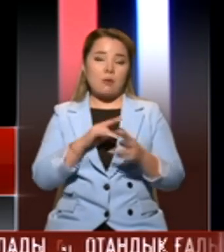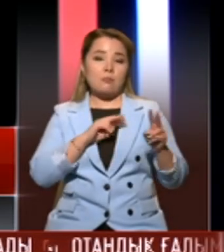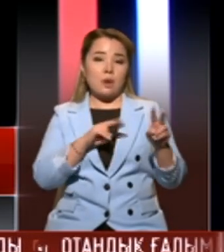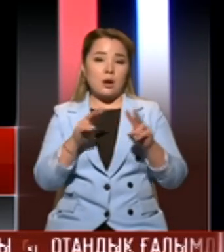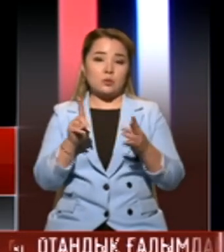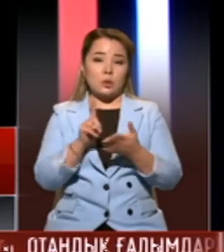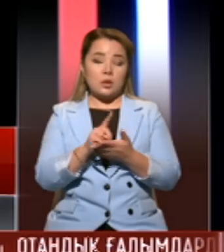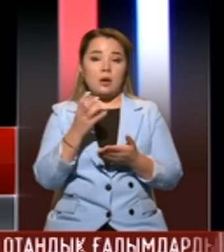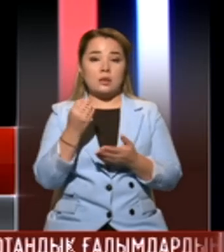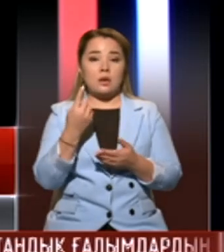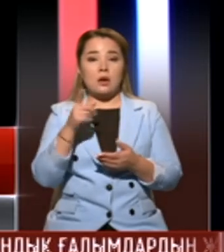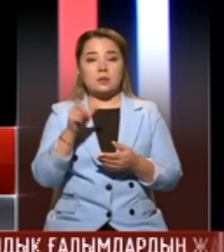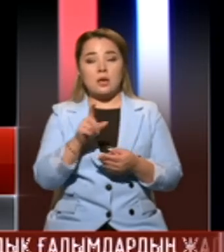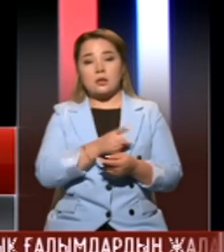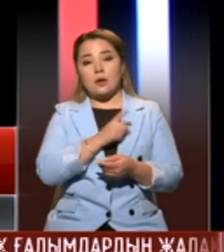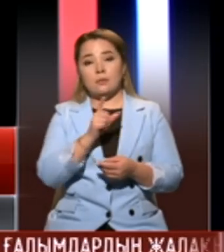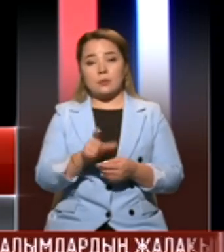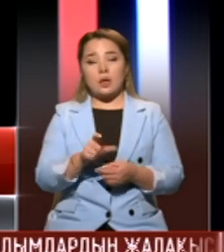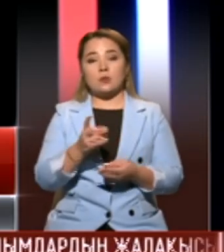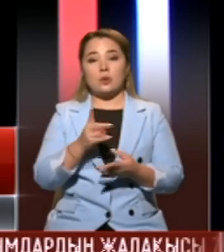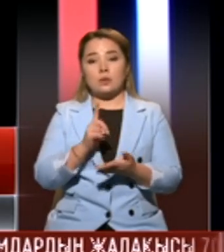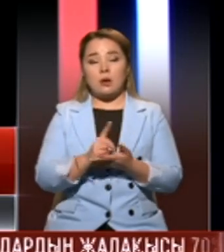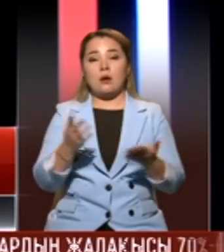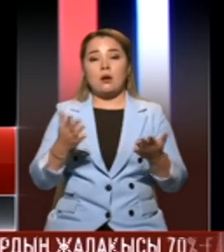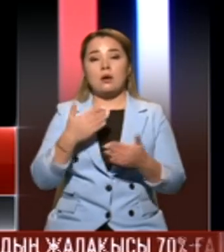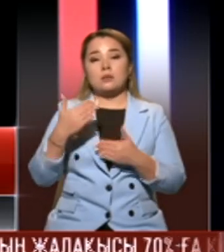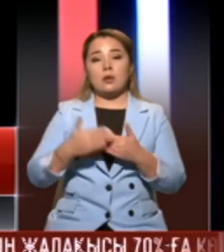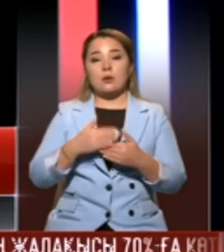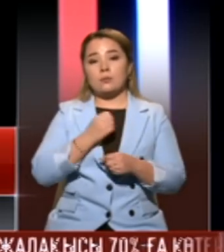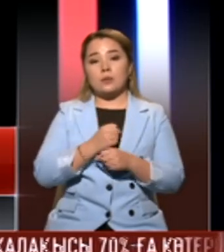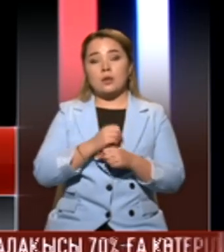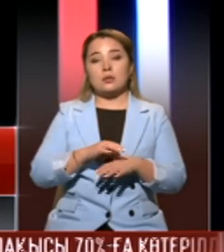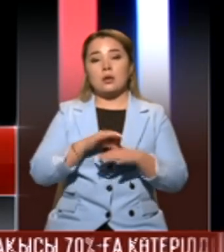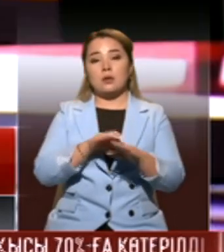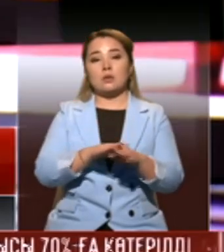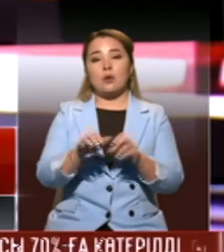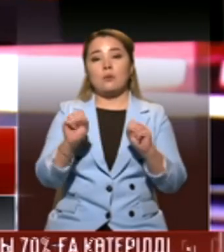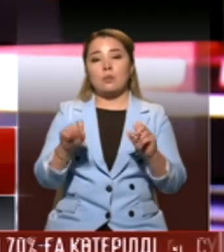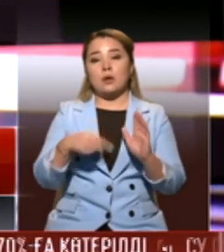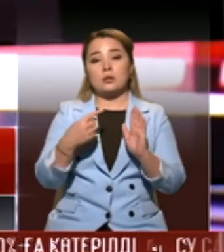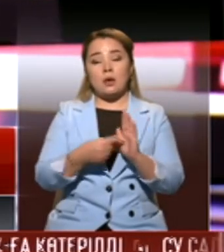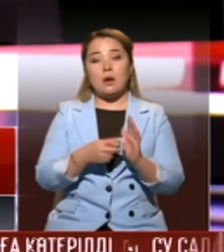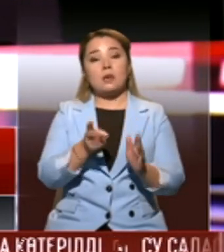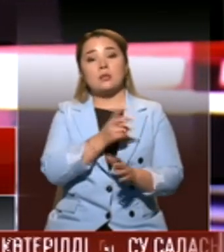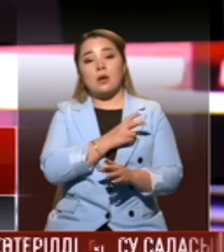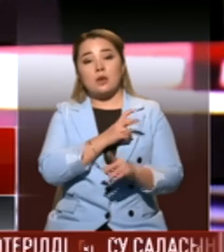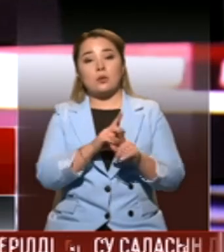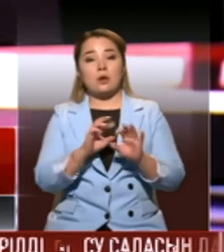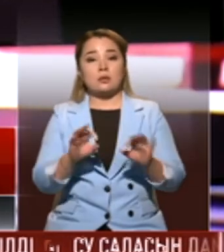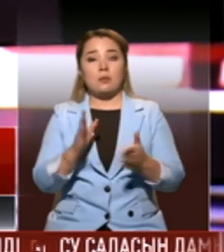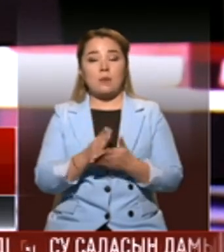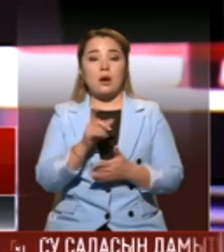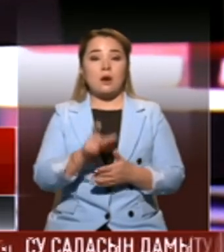болу үшін де тағы да сол кәсіби адам болу. Сонда біз қалай абына тұрмыз бен азамат қалыптастырамыз? Мысалы, жоқ, дәрігерлерді айтамыз да, адамды емдеу үшін 9